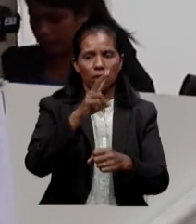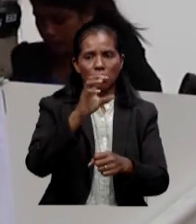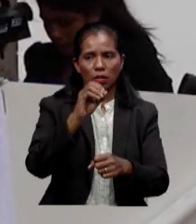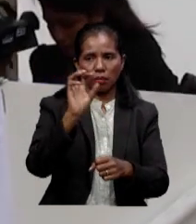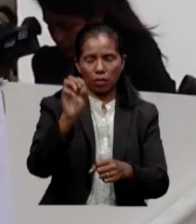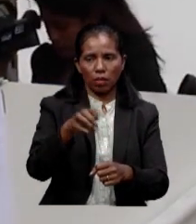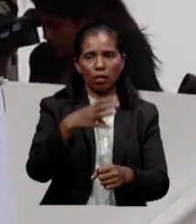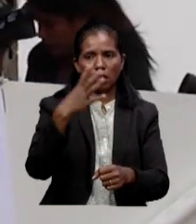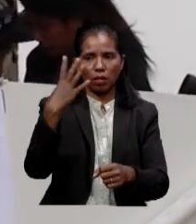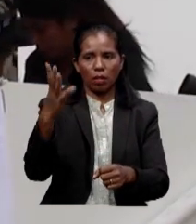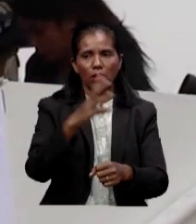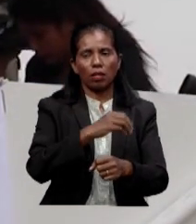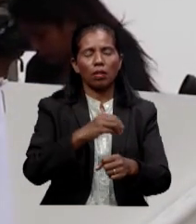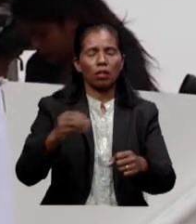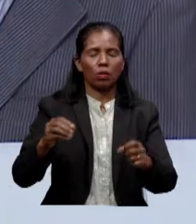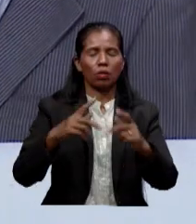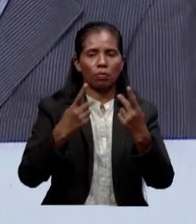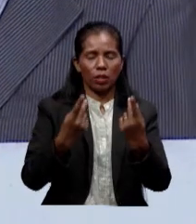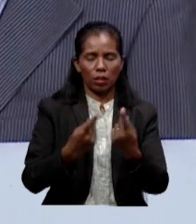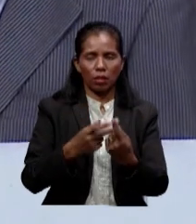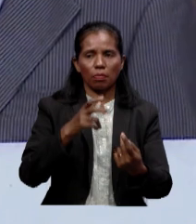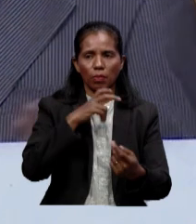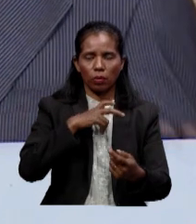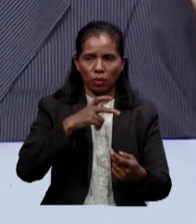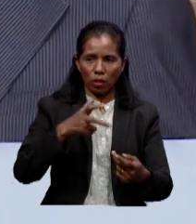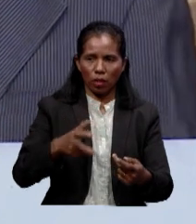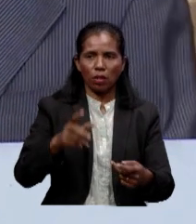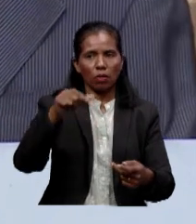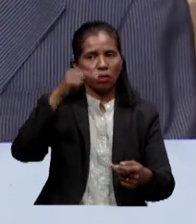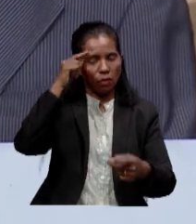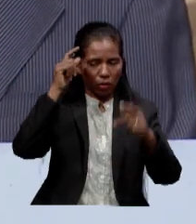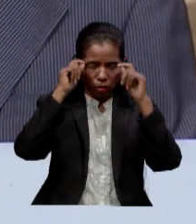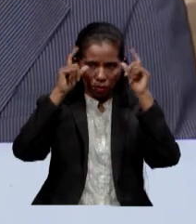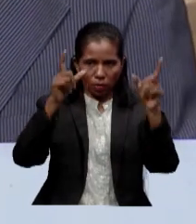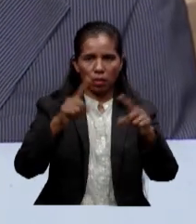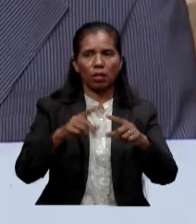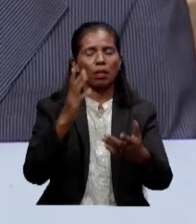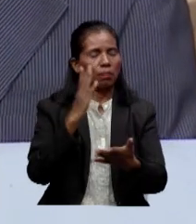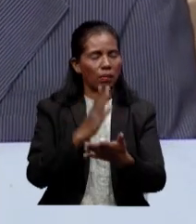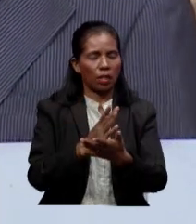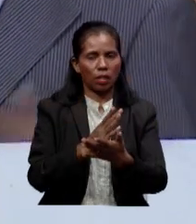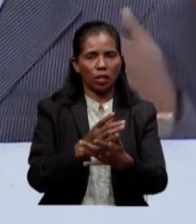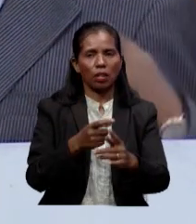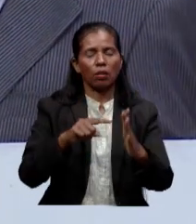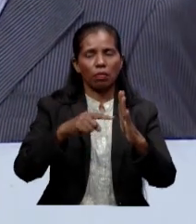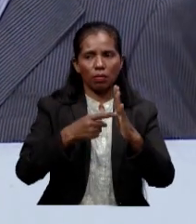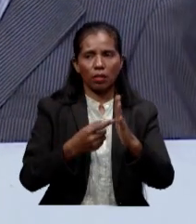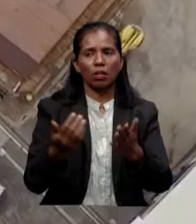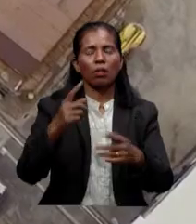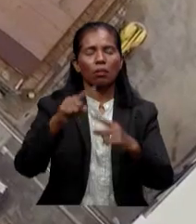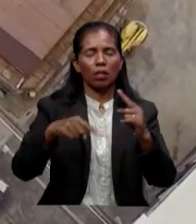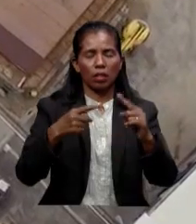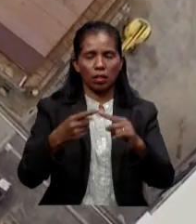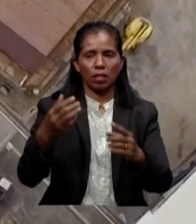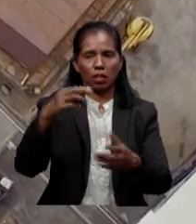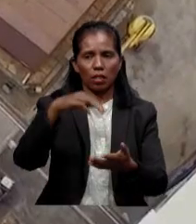resing hat entre empresa português ho governo Timor Leste mebe construção ne parado tiha no hahu falin wahira